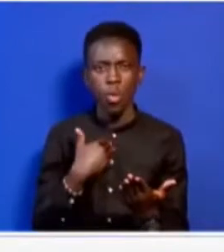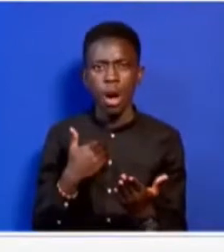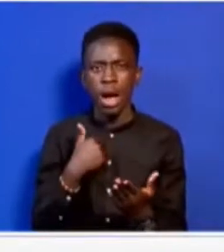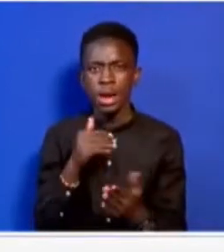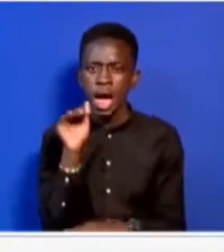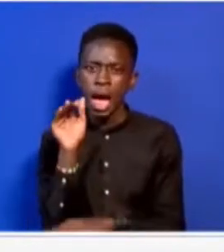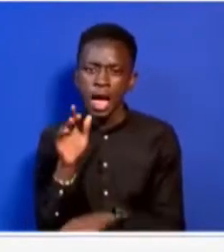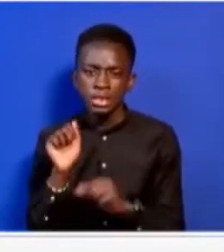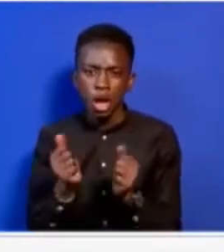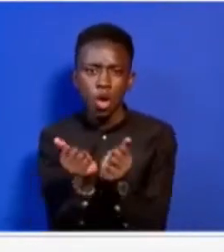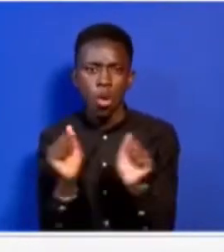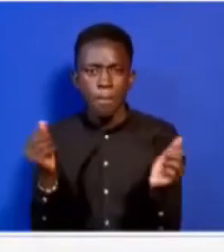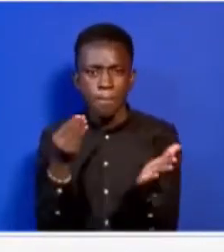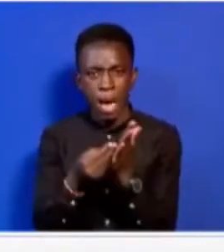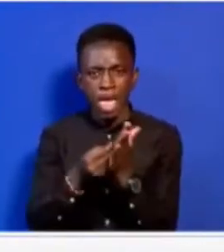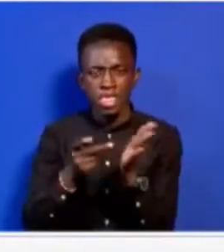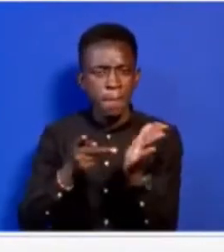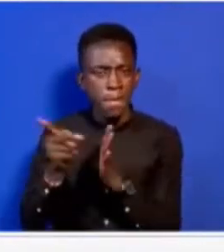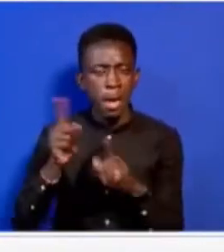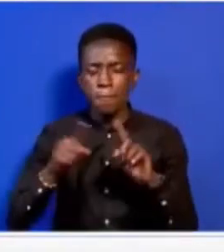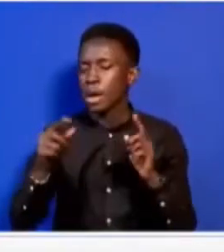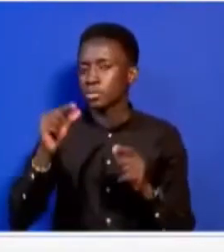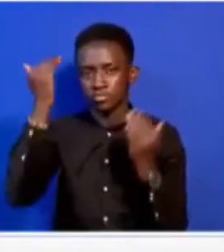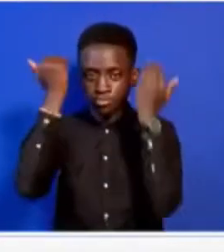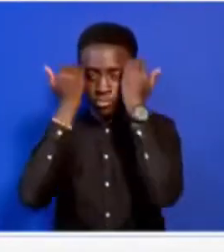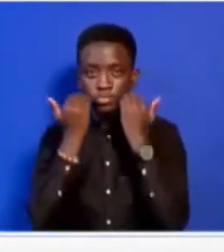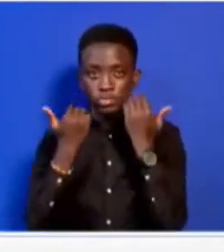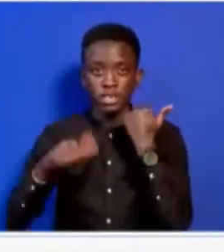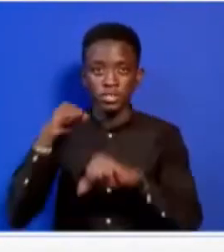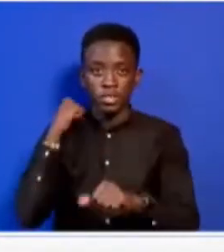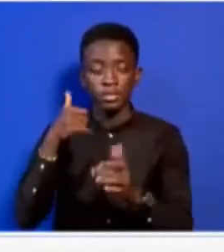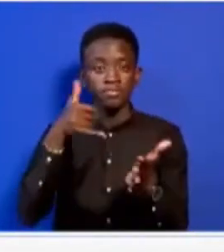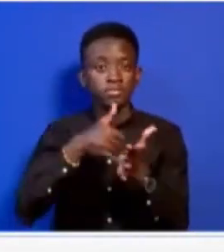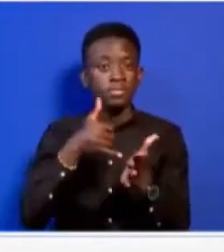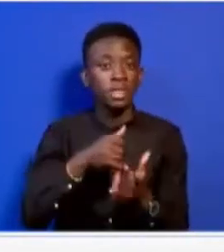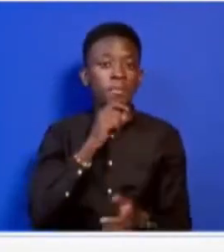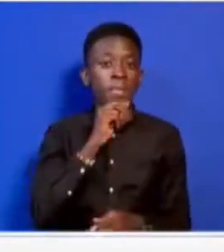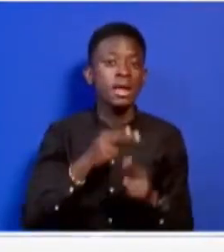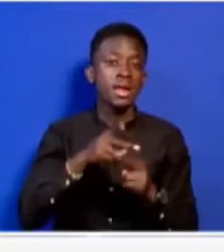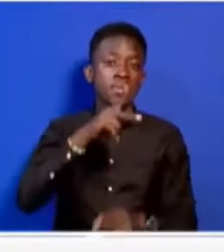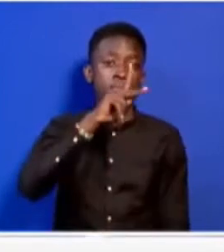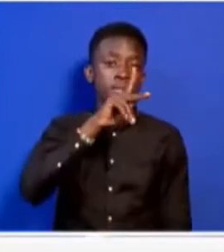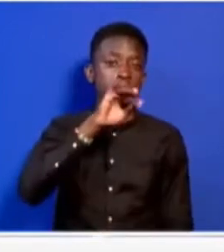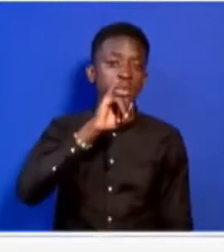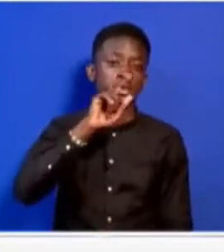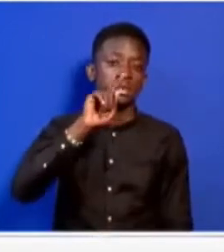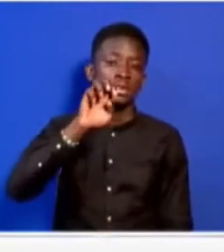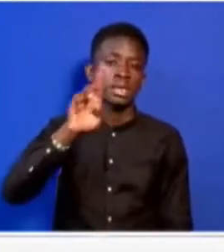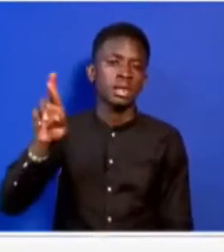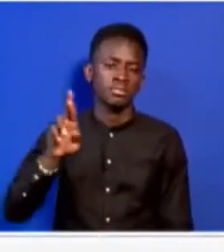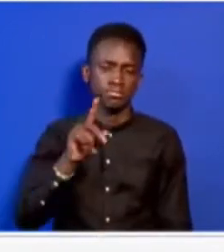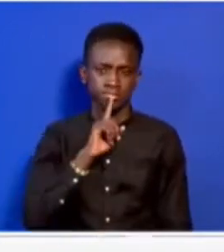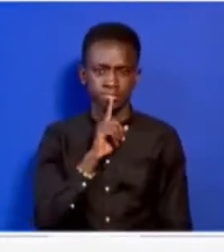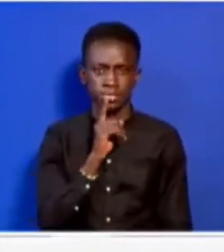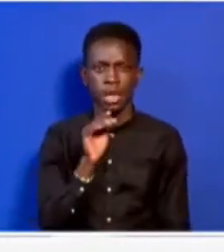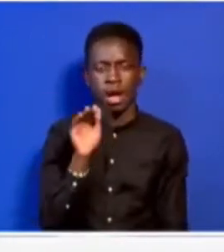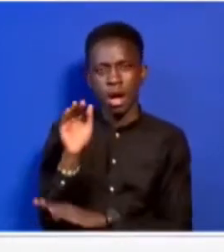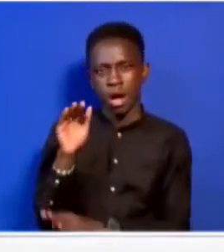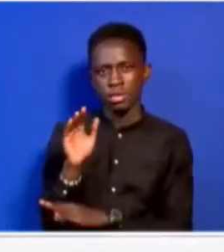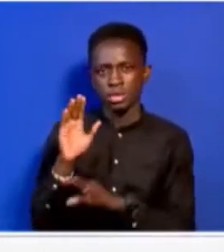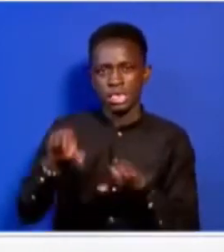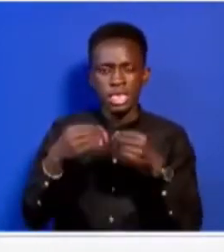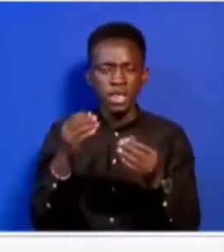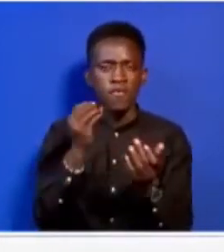Afisa msimamizi wa uchunguzi kuhusiana na mauaji hayo, Evans Kiter, alitaka mahakama kuwapa polisi siku 14